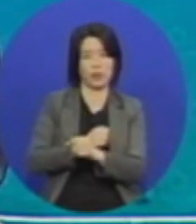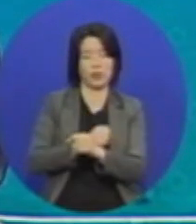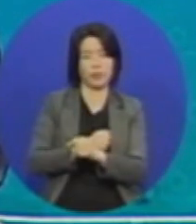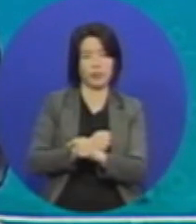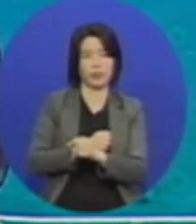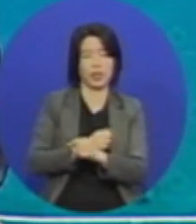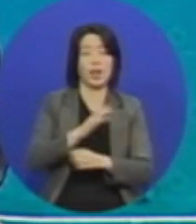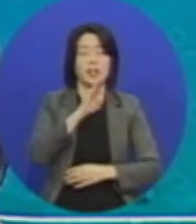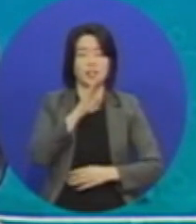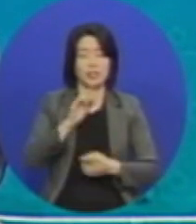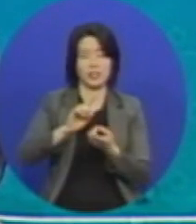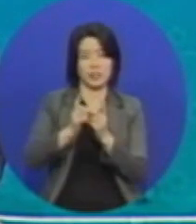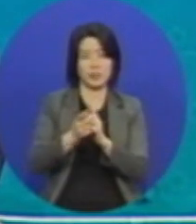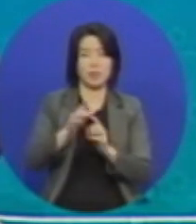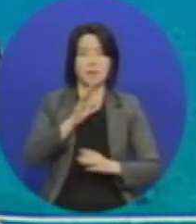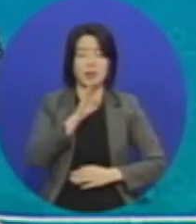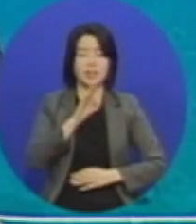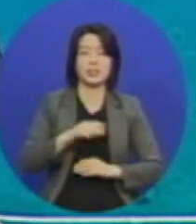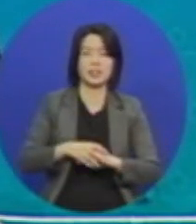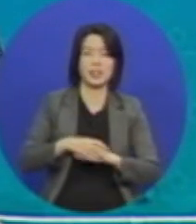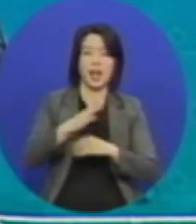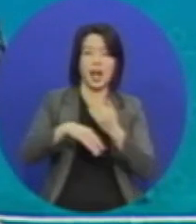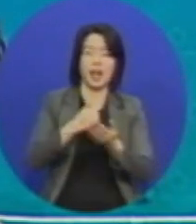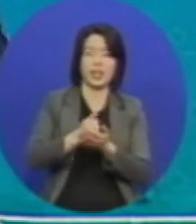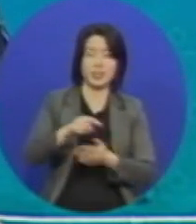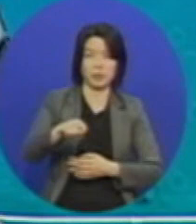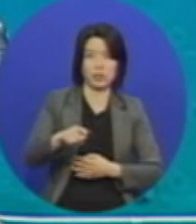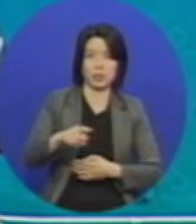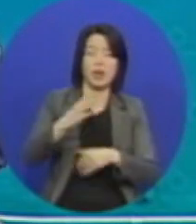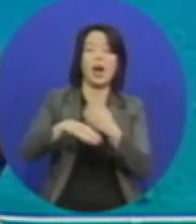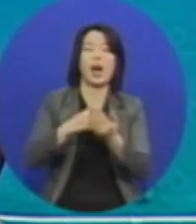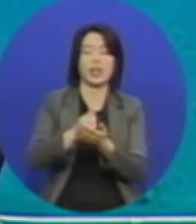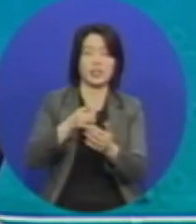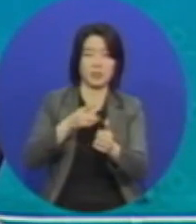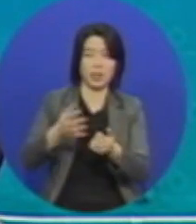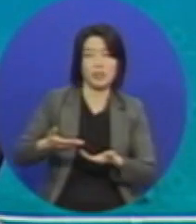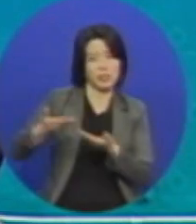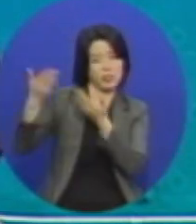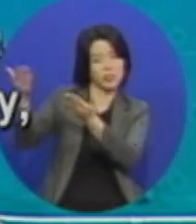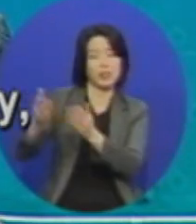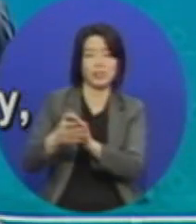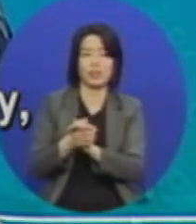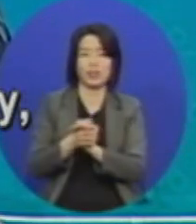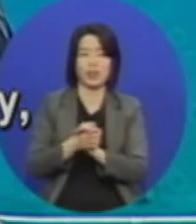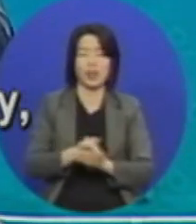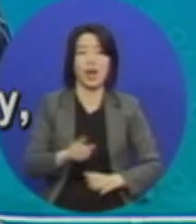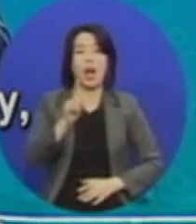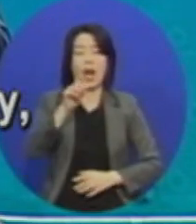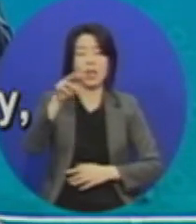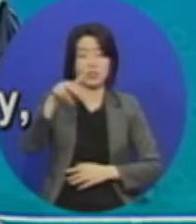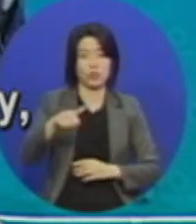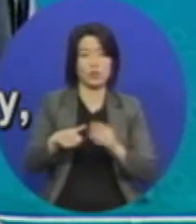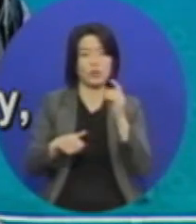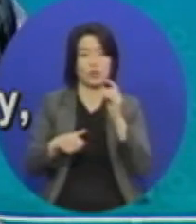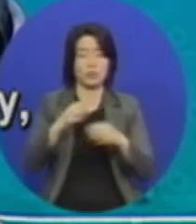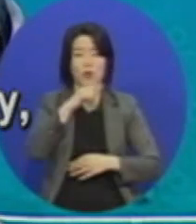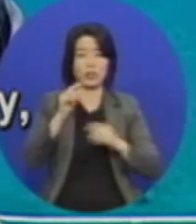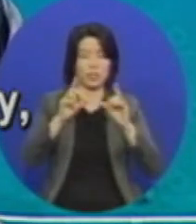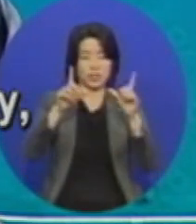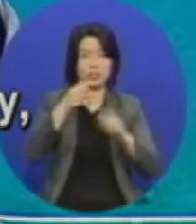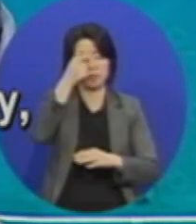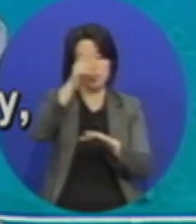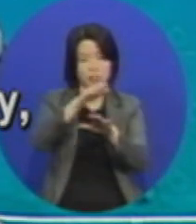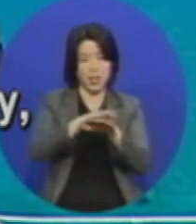그 대신에 반드시 하나님의 것은 하나님께 드리게 하는 거예요 1주일에 하루는 주일 예배 드리는